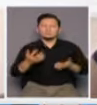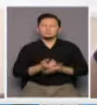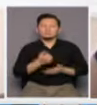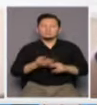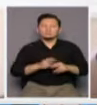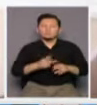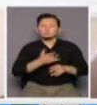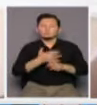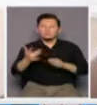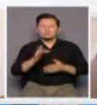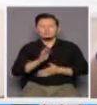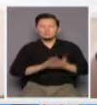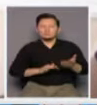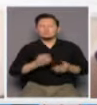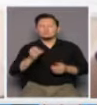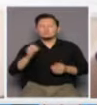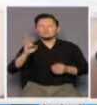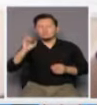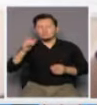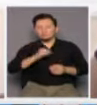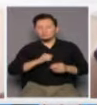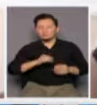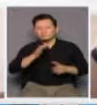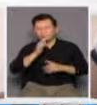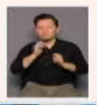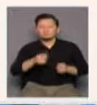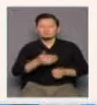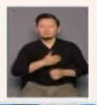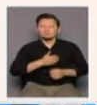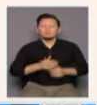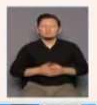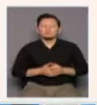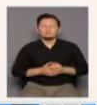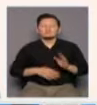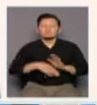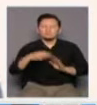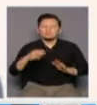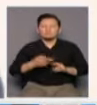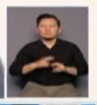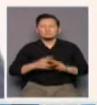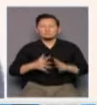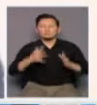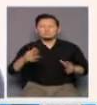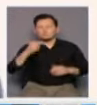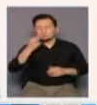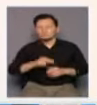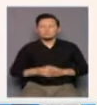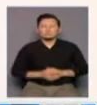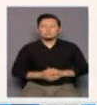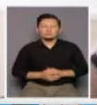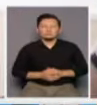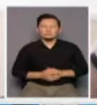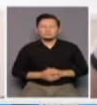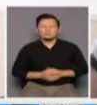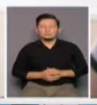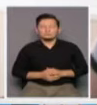әжеміздің арғарайда алла ғұмырлы жас беруін тілейміз. Жапырақ жайылып отырған үлкен бәйтерегіміз.